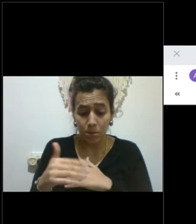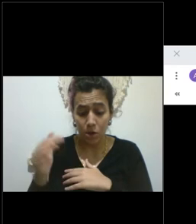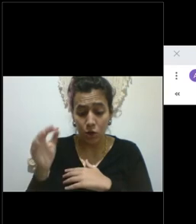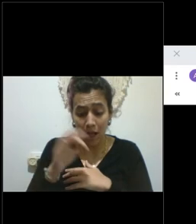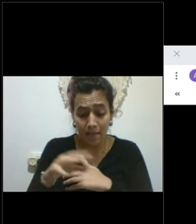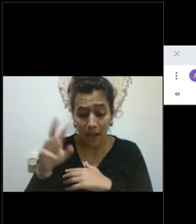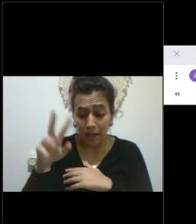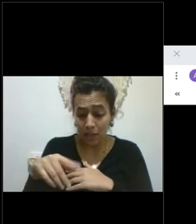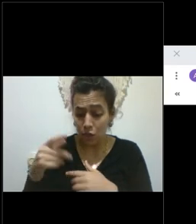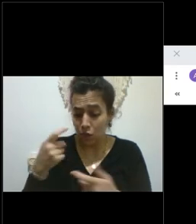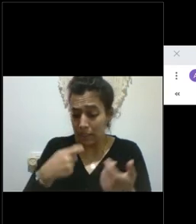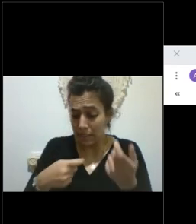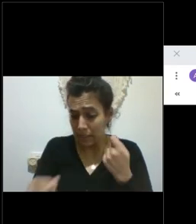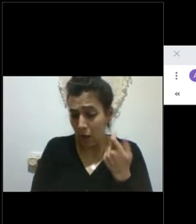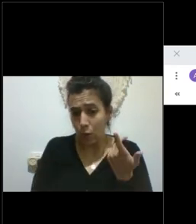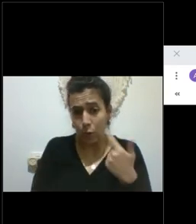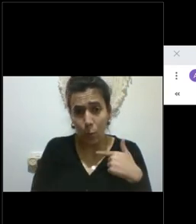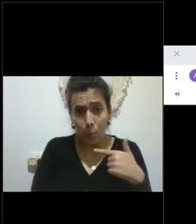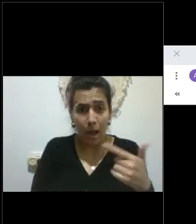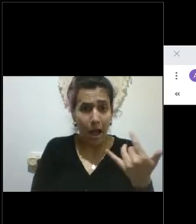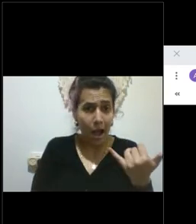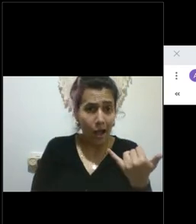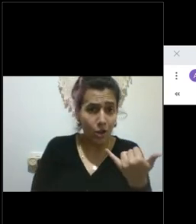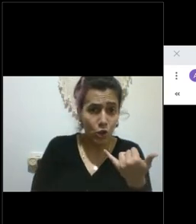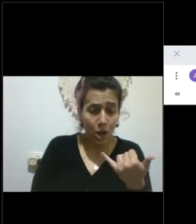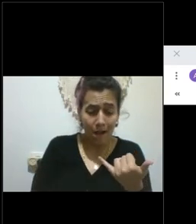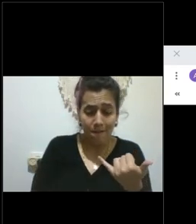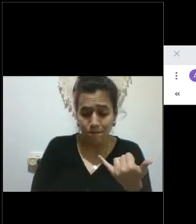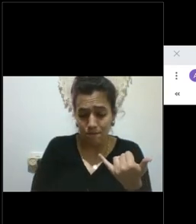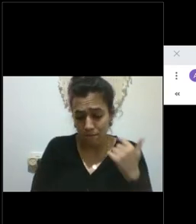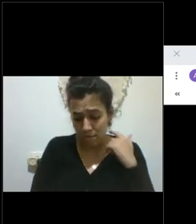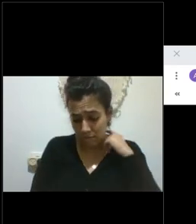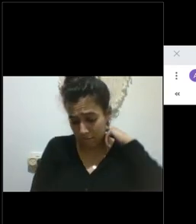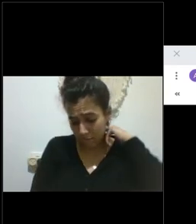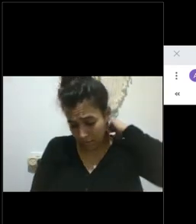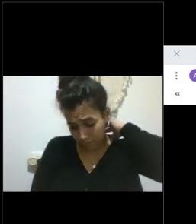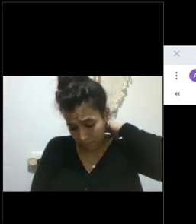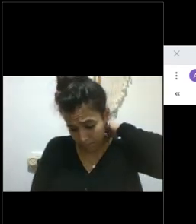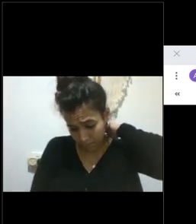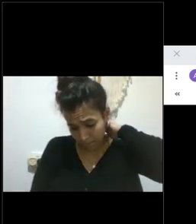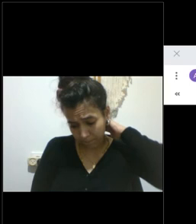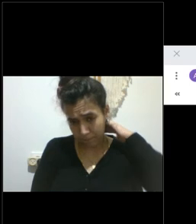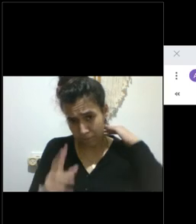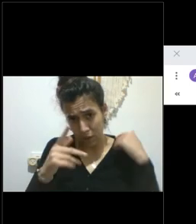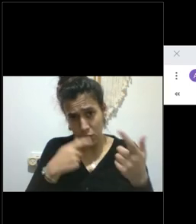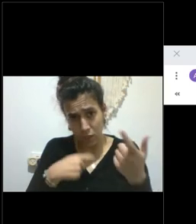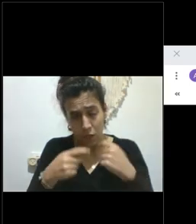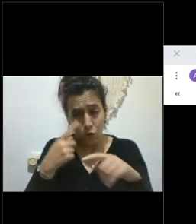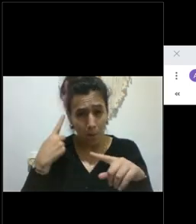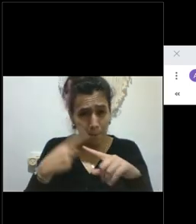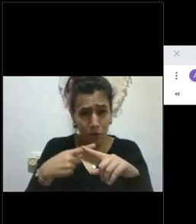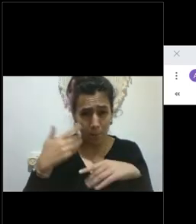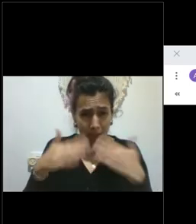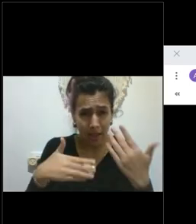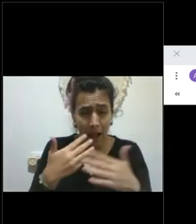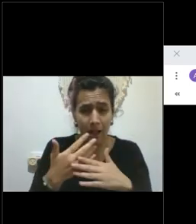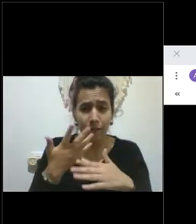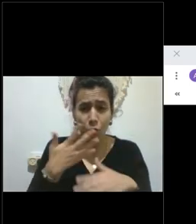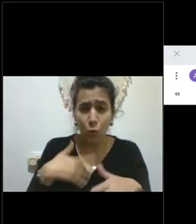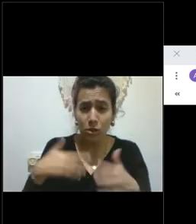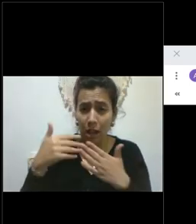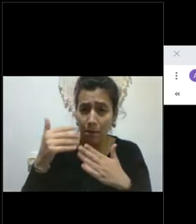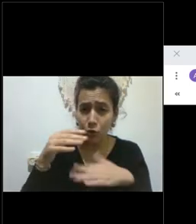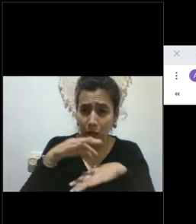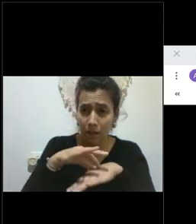עכשיו יש לו עסקה שהוא בדיוק בתהליך שלה והוא רוצה להמשיך ליווי, אז